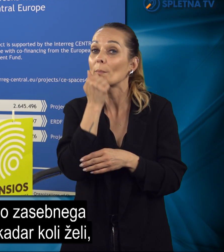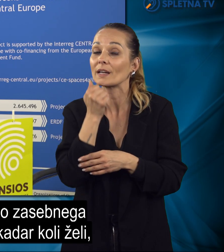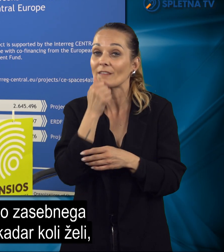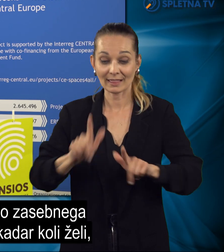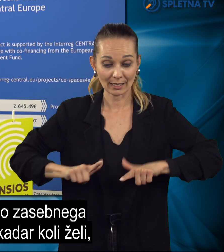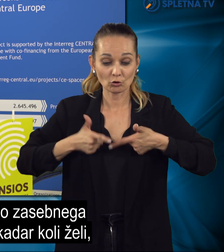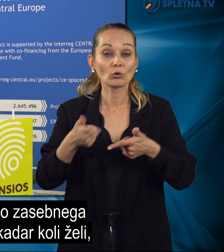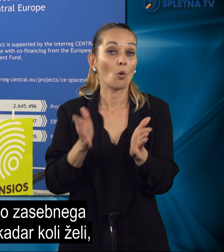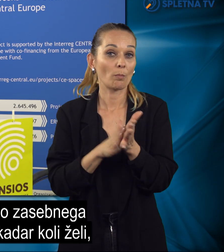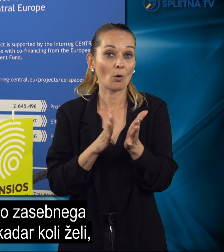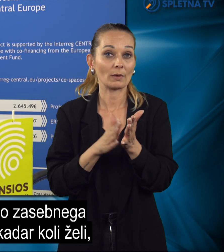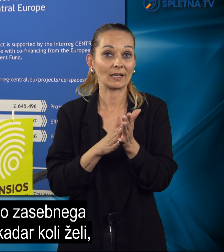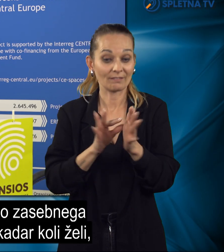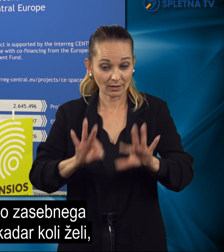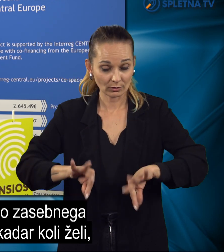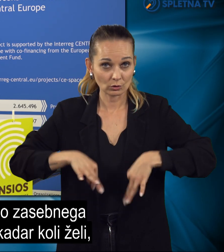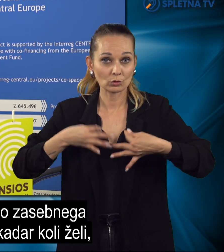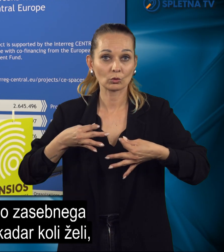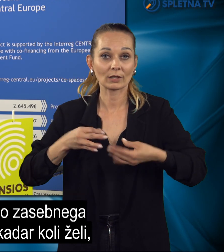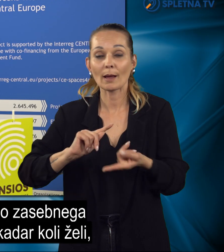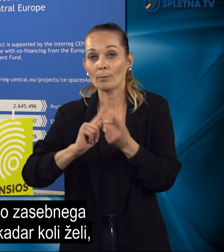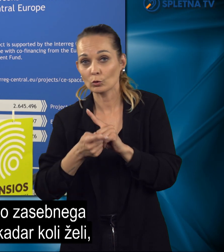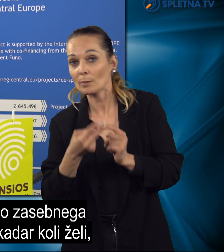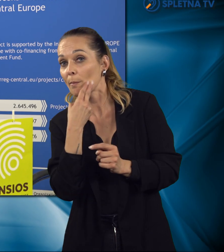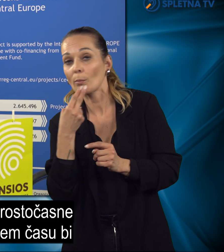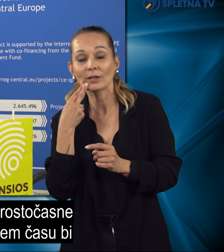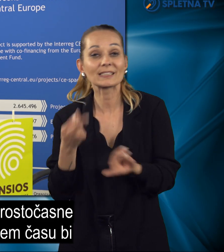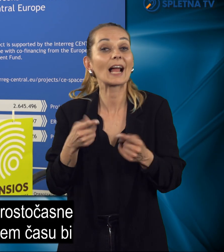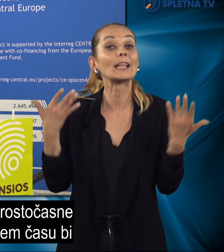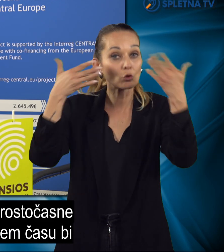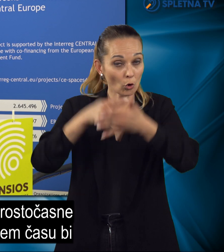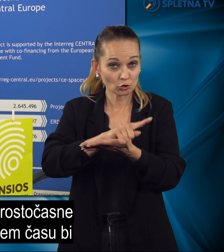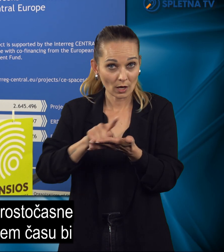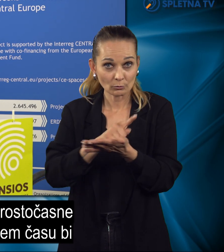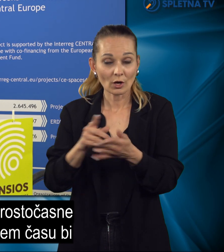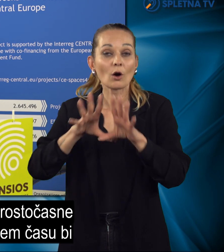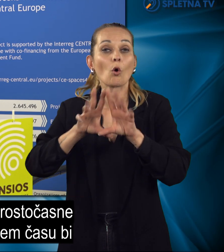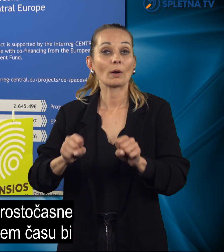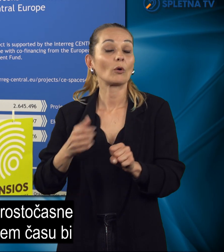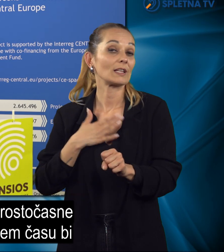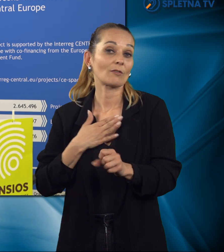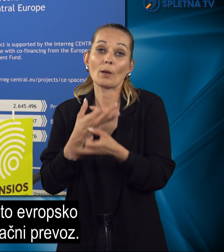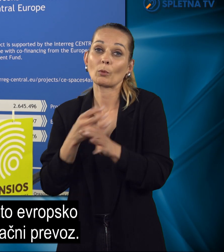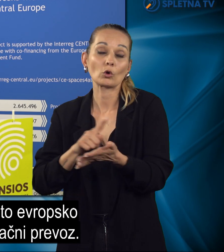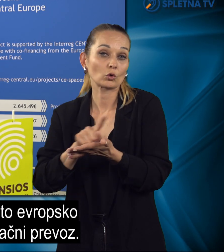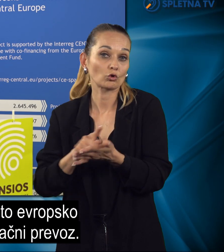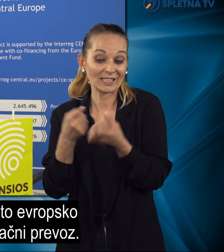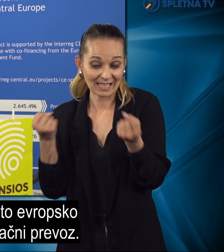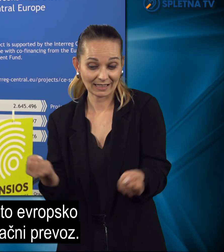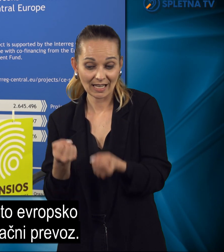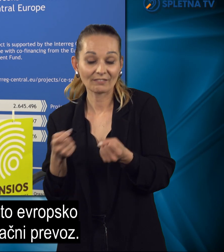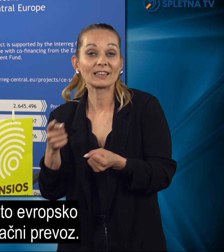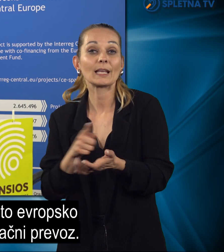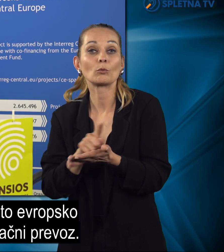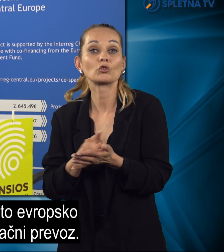tudi do privatnega življenja. Se pravi, da popoldanskem času, nočnem času, kadarkoli želi, opravlja svoje prostočasne dejavnosti in